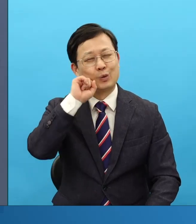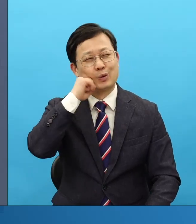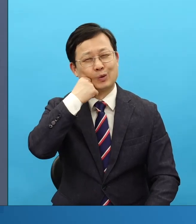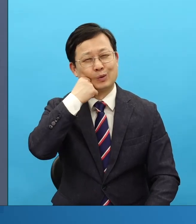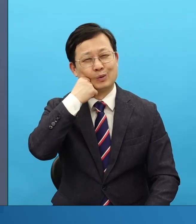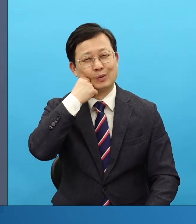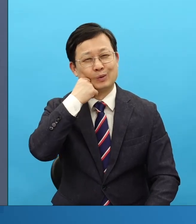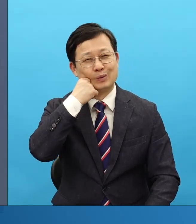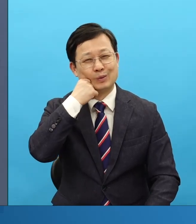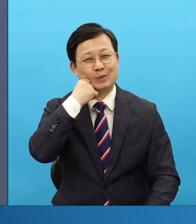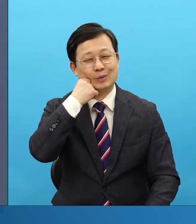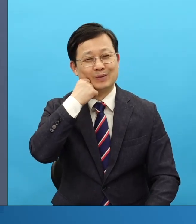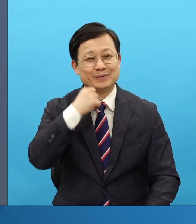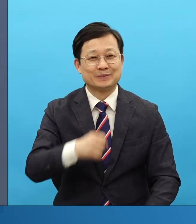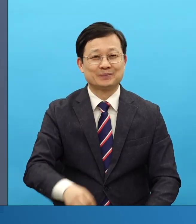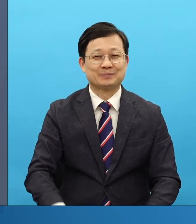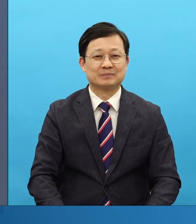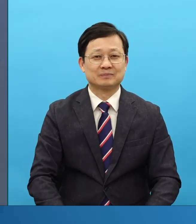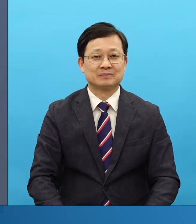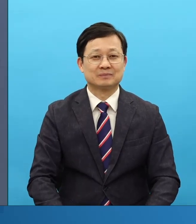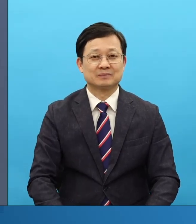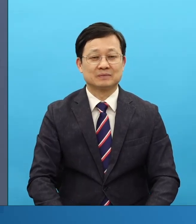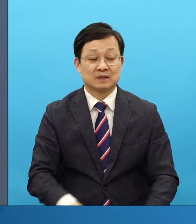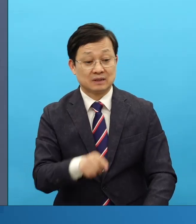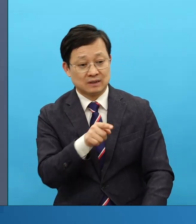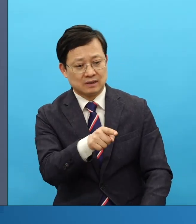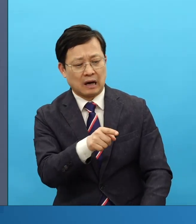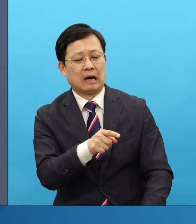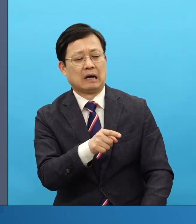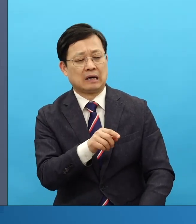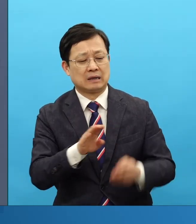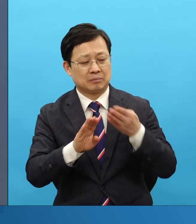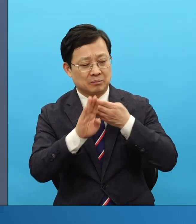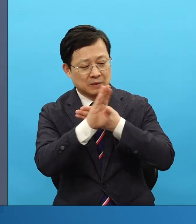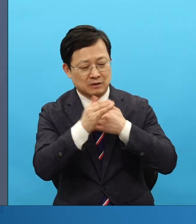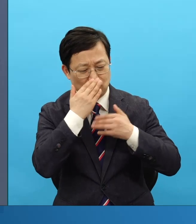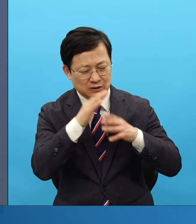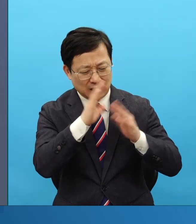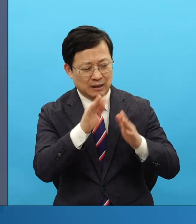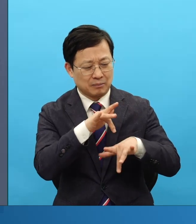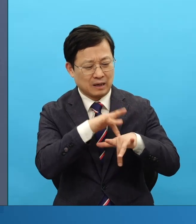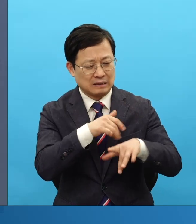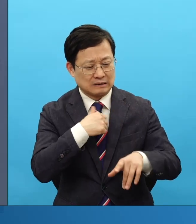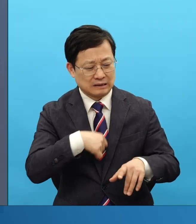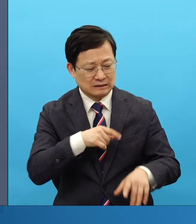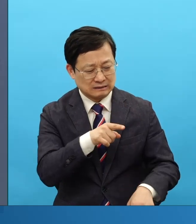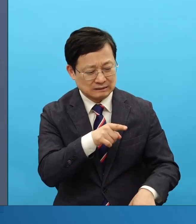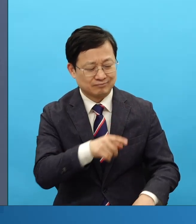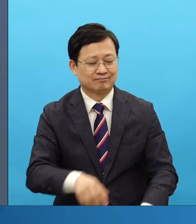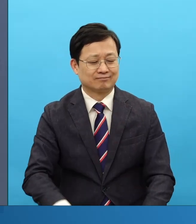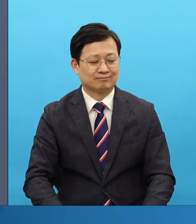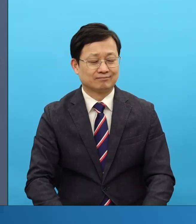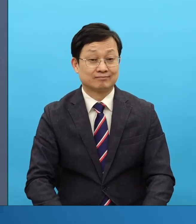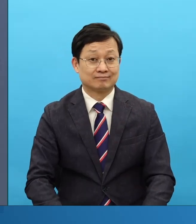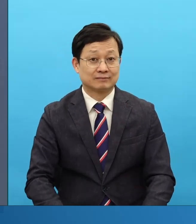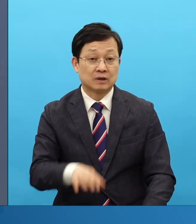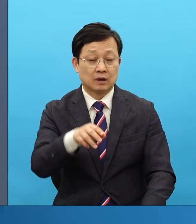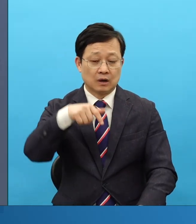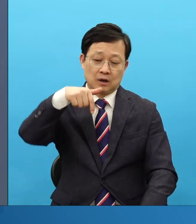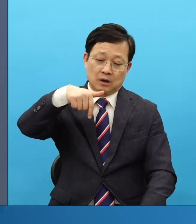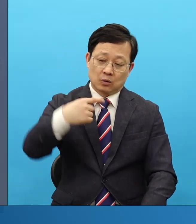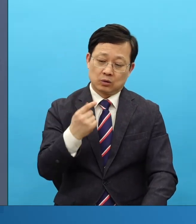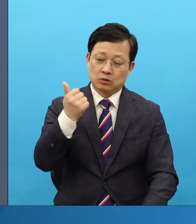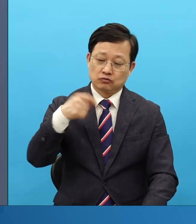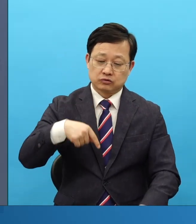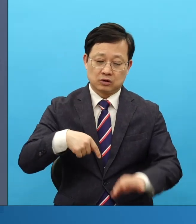is the devil." It's the truth, but he's 그게 going to be so 사실 shocked. 됐어요. And it became the truth. 바울은 이렇게 말했어요. This is what Paul said 고린도후서 10장